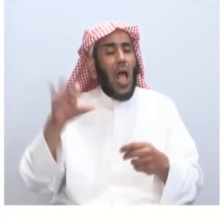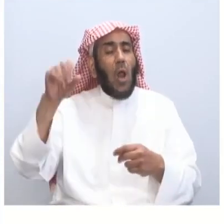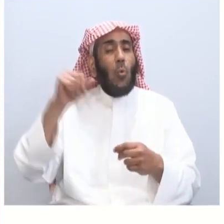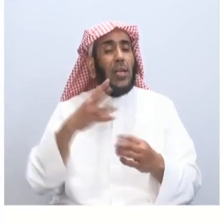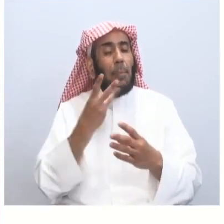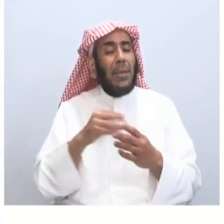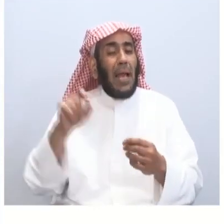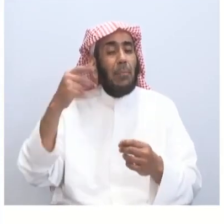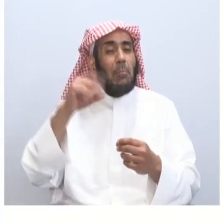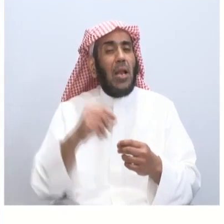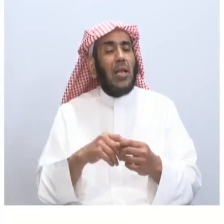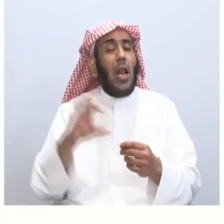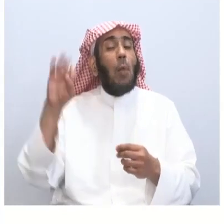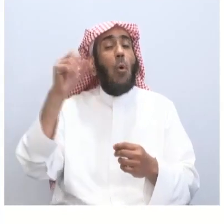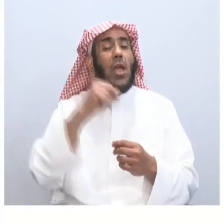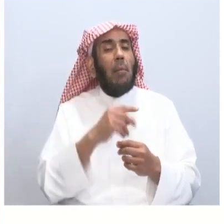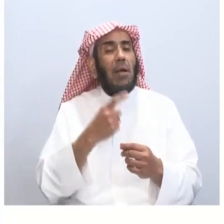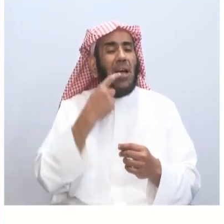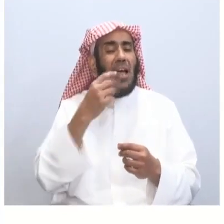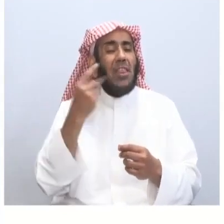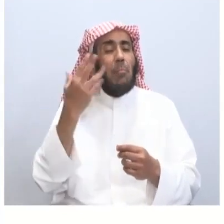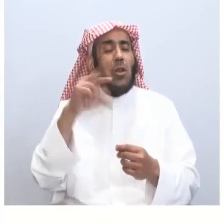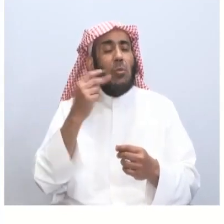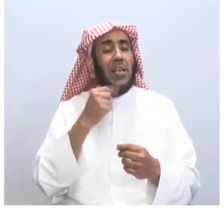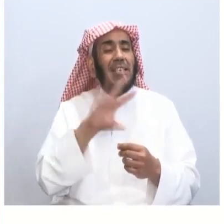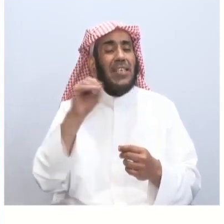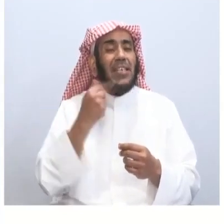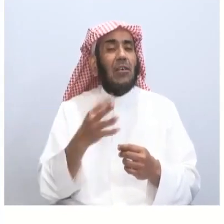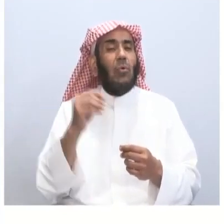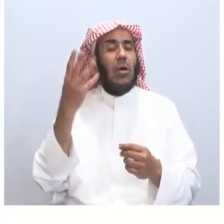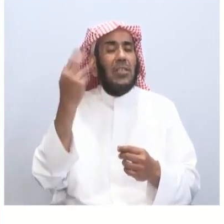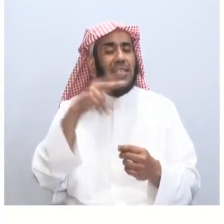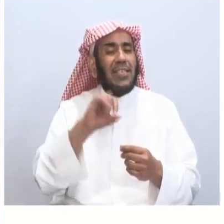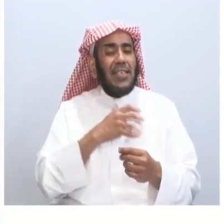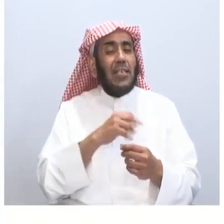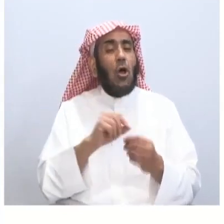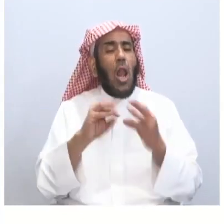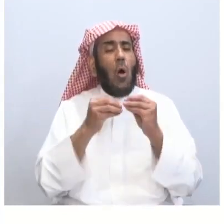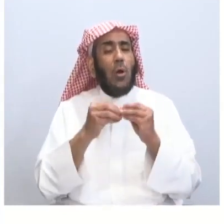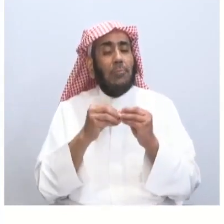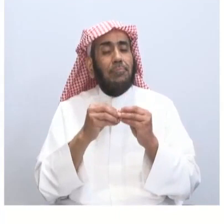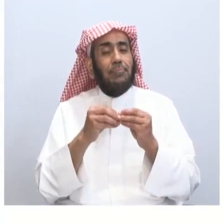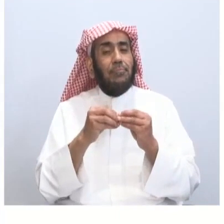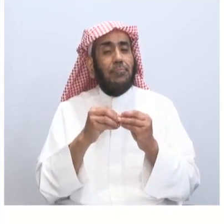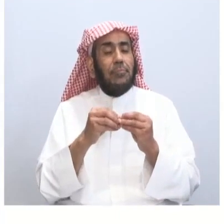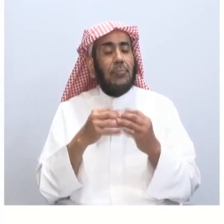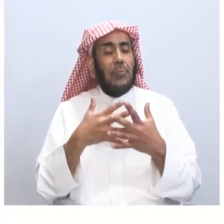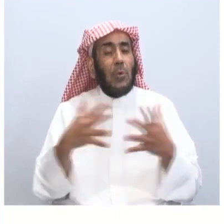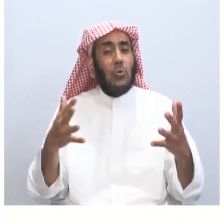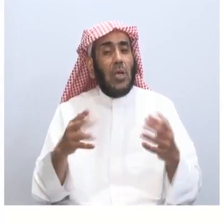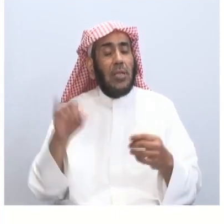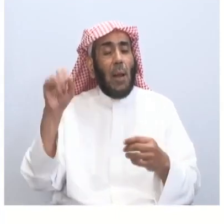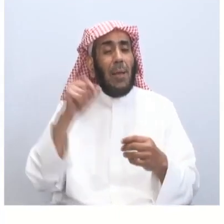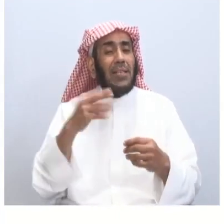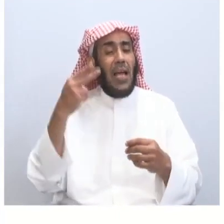عبد الملك من عام 88 الى عام 91 واللون توسعه المهدي